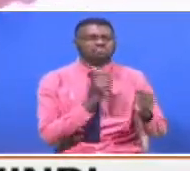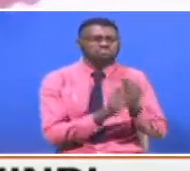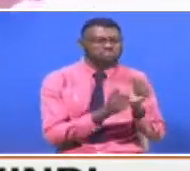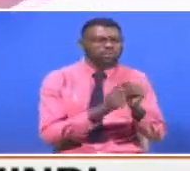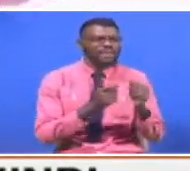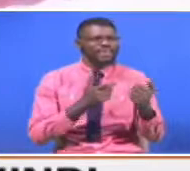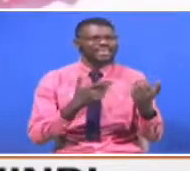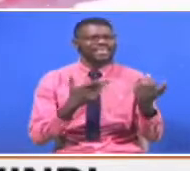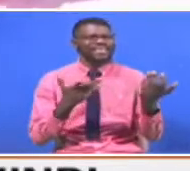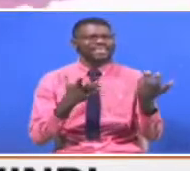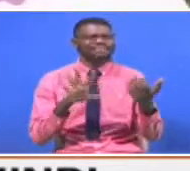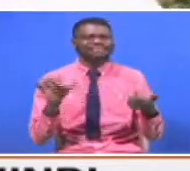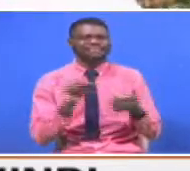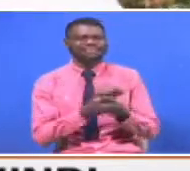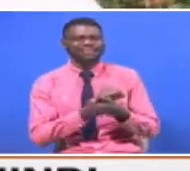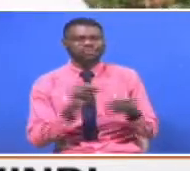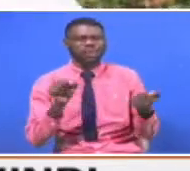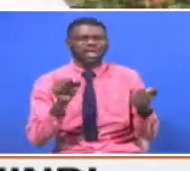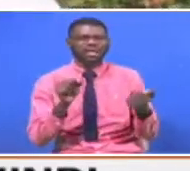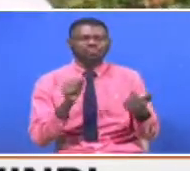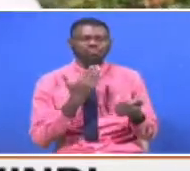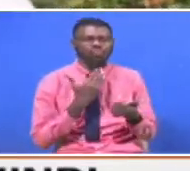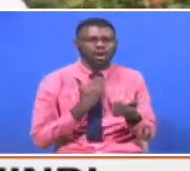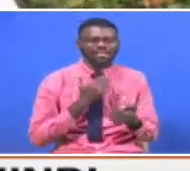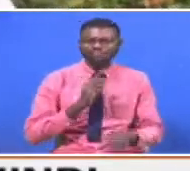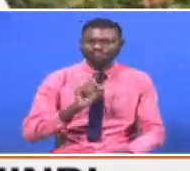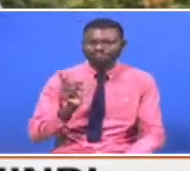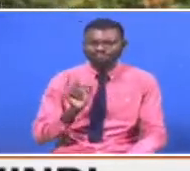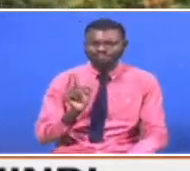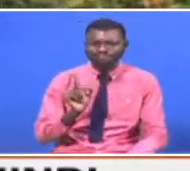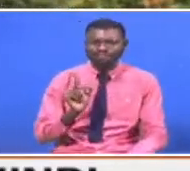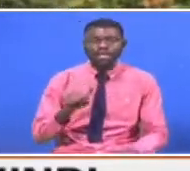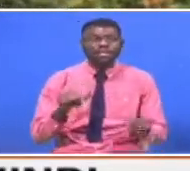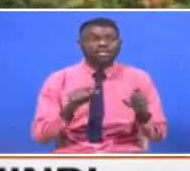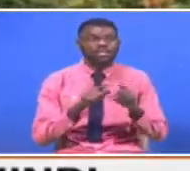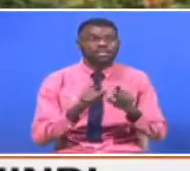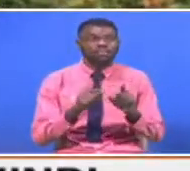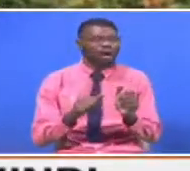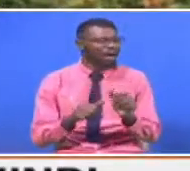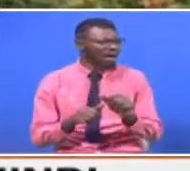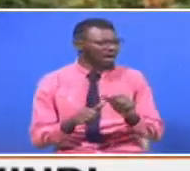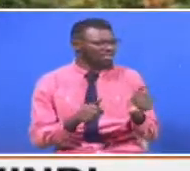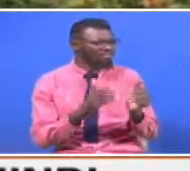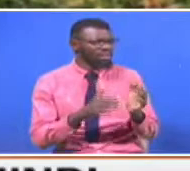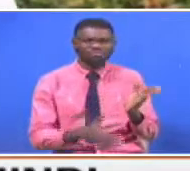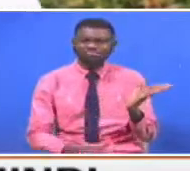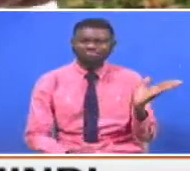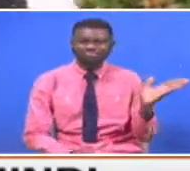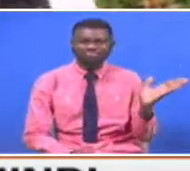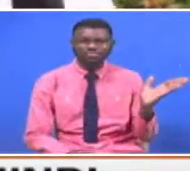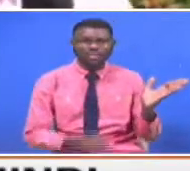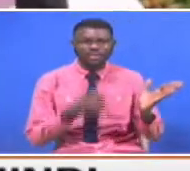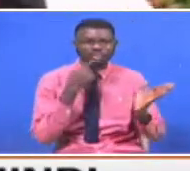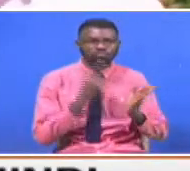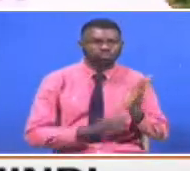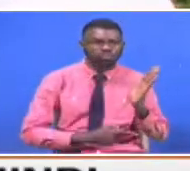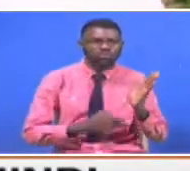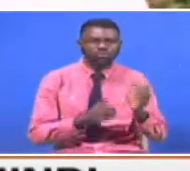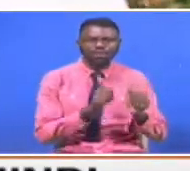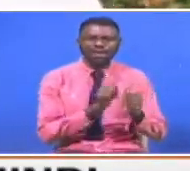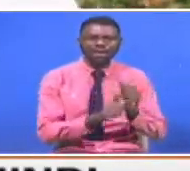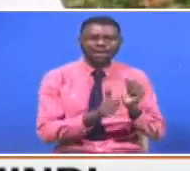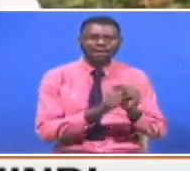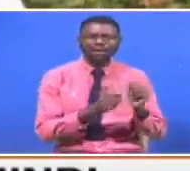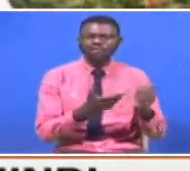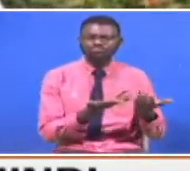yaharibike. Nimesikia mtu mzee maji wa hapo awali akisema mambo ya kukausha mahindi